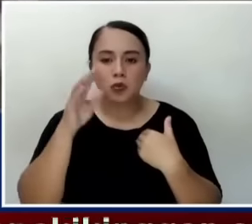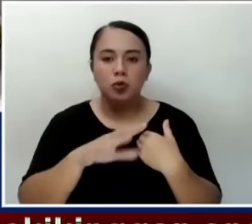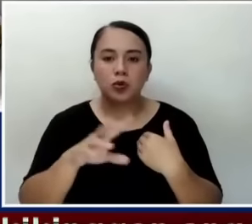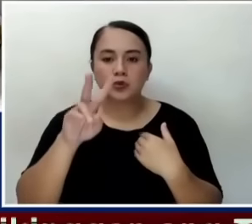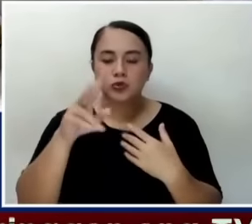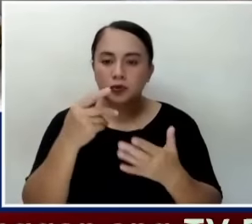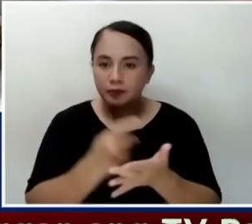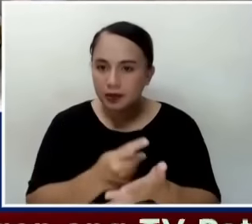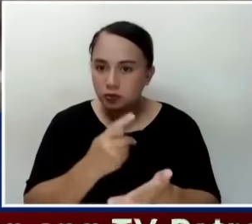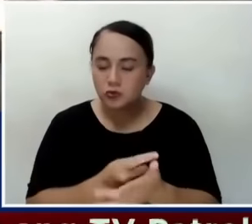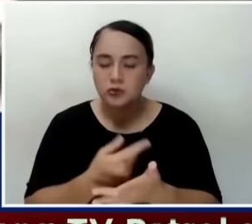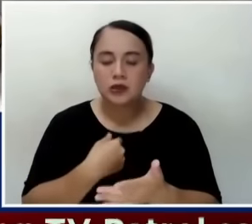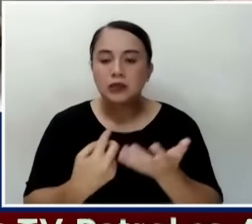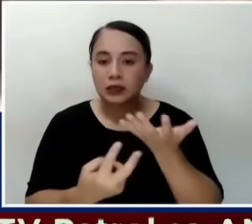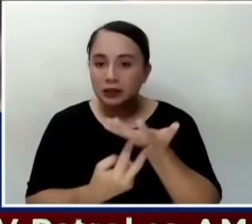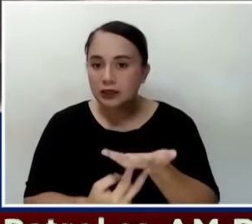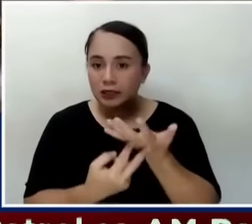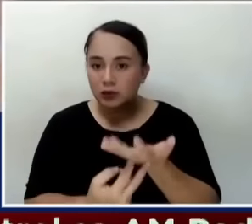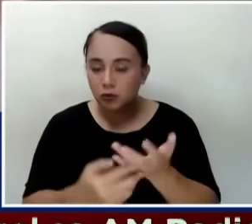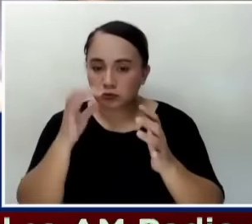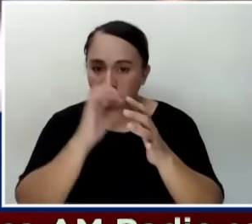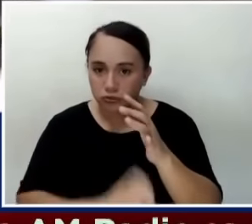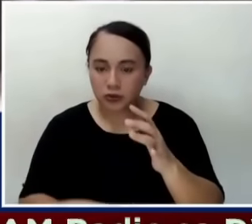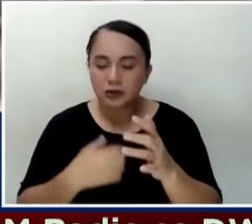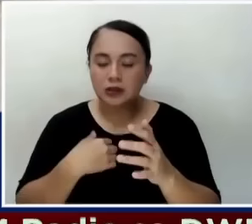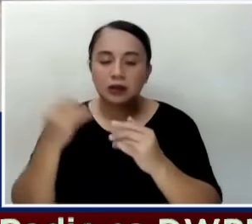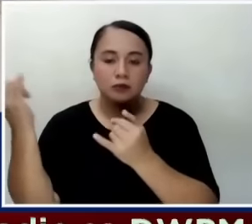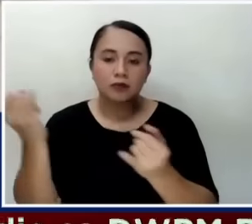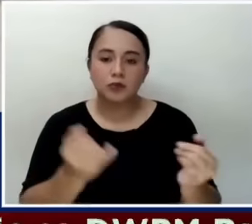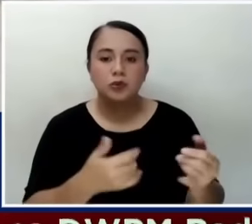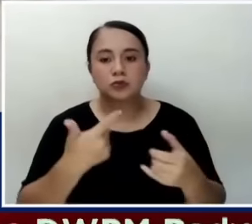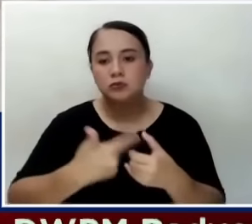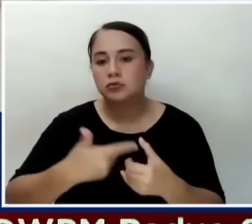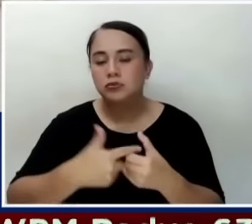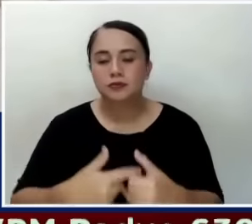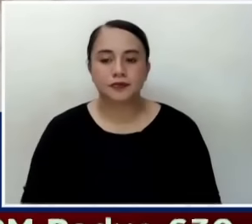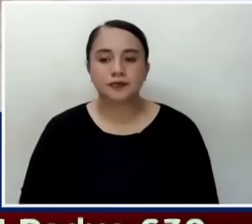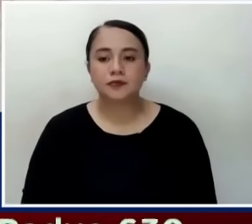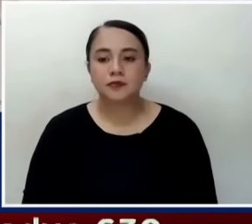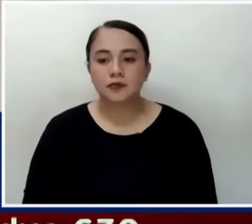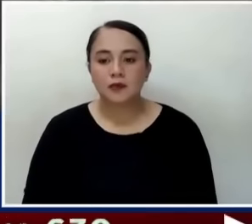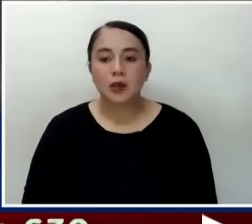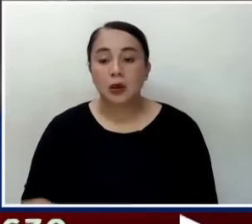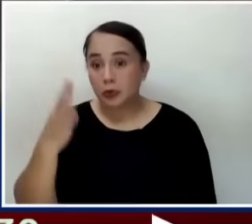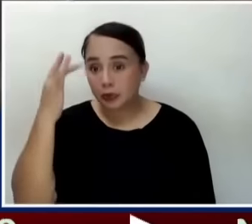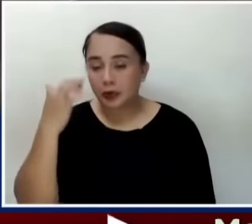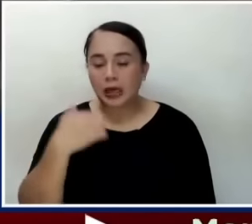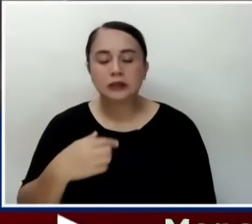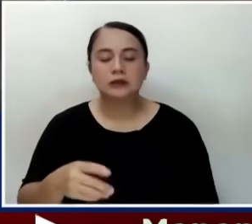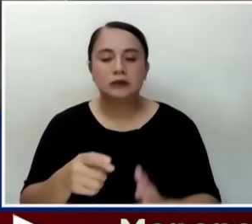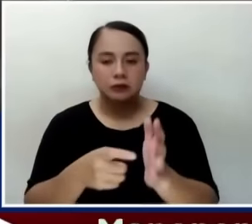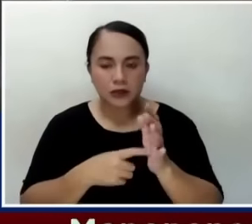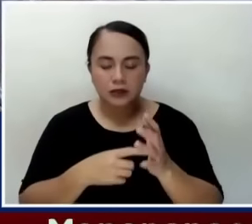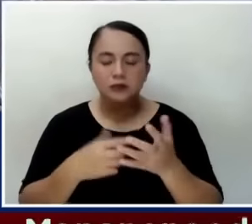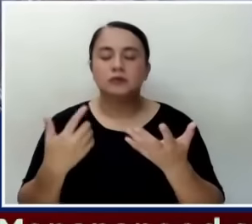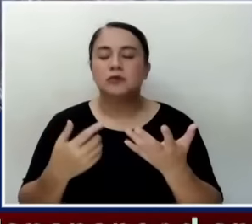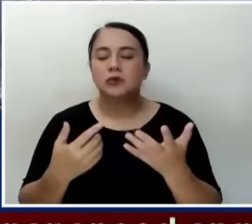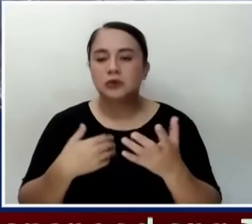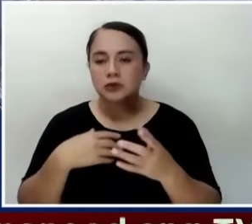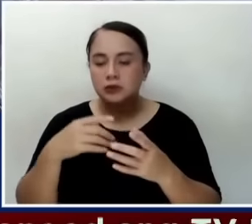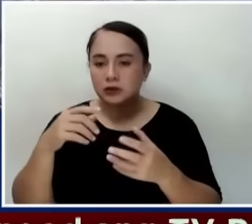kada litro ang ibinagsak sa presyo ng imported na petrolyo. Bumaba kasi ang demand sa langis dahil sa paghina ng ekonomiya